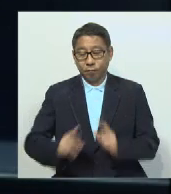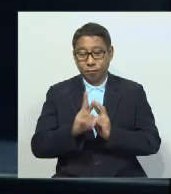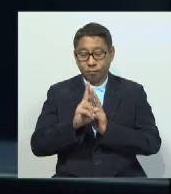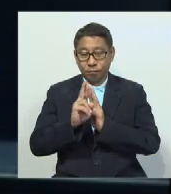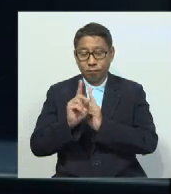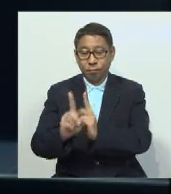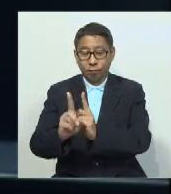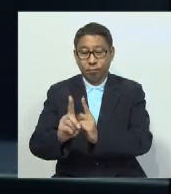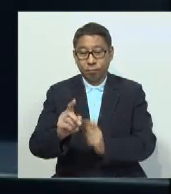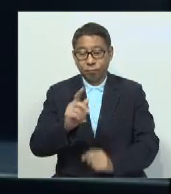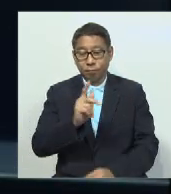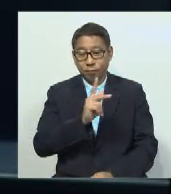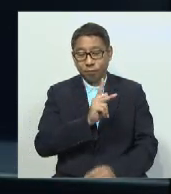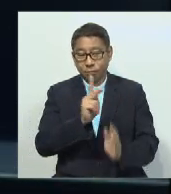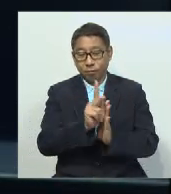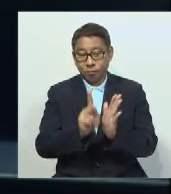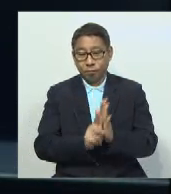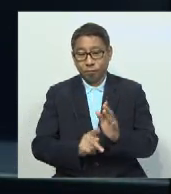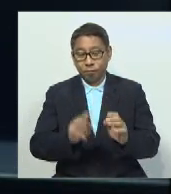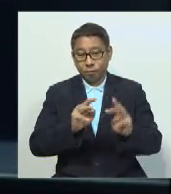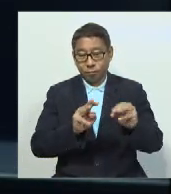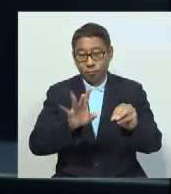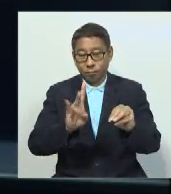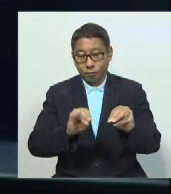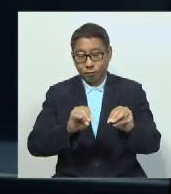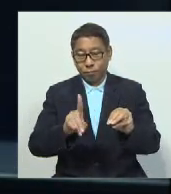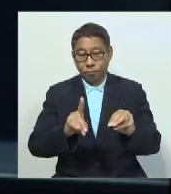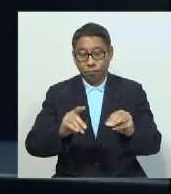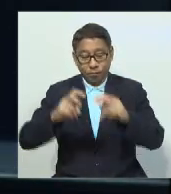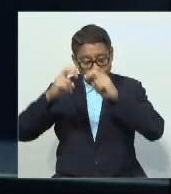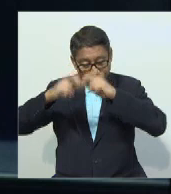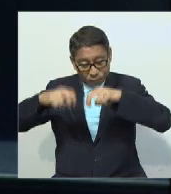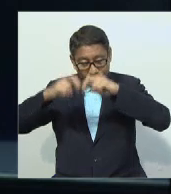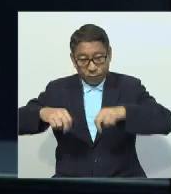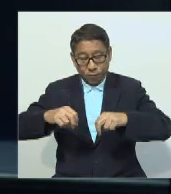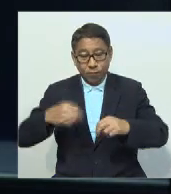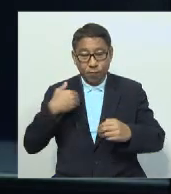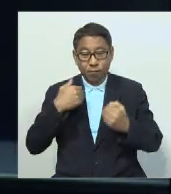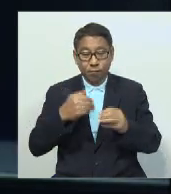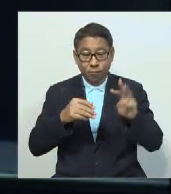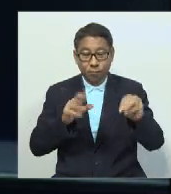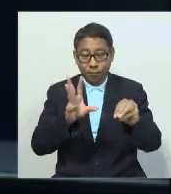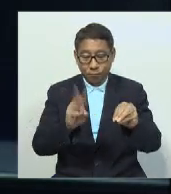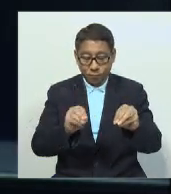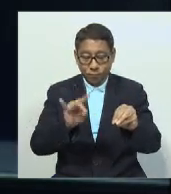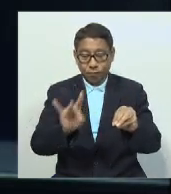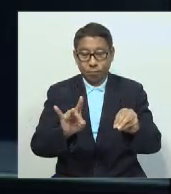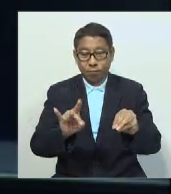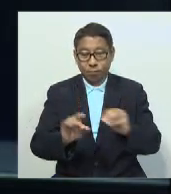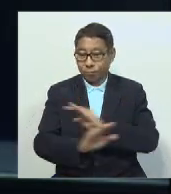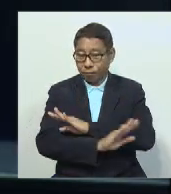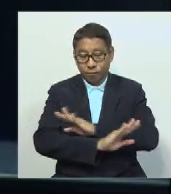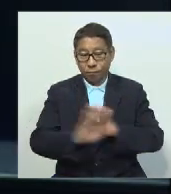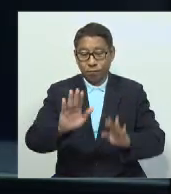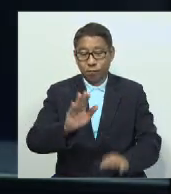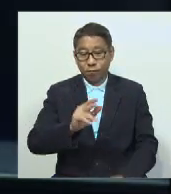าตรา71ศาลรัฐธรรมนูญจึงวินิจฉัยว่าบทบัญญัติแห่งรัฐธรรมนูญมาตรา68ไม่ใช้กับพระมหาก